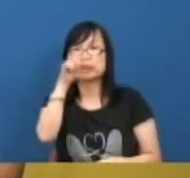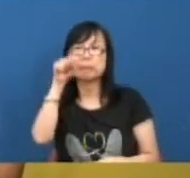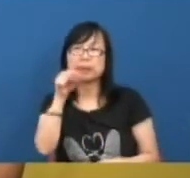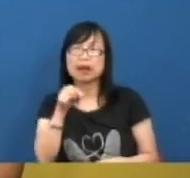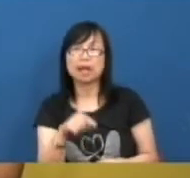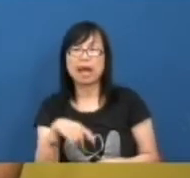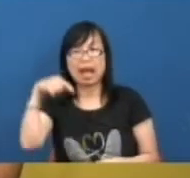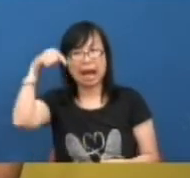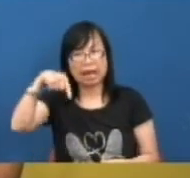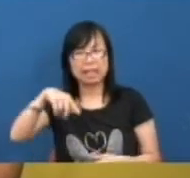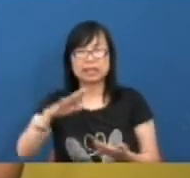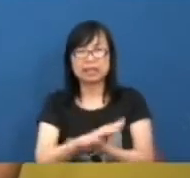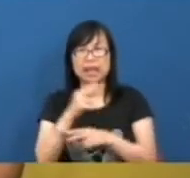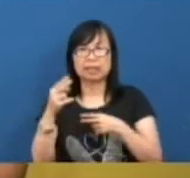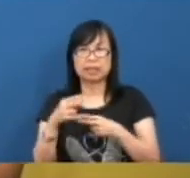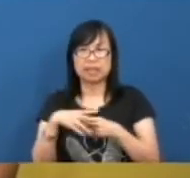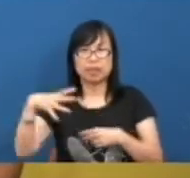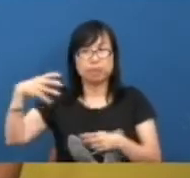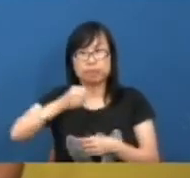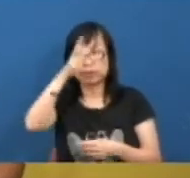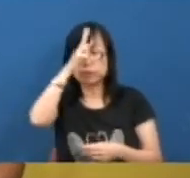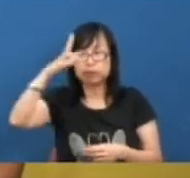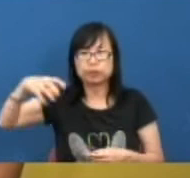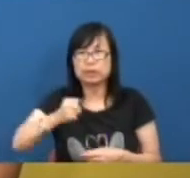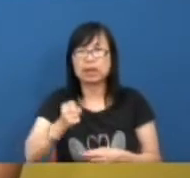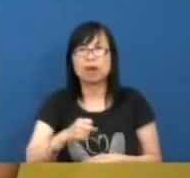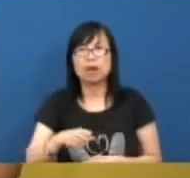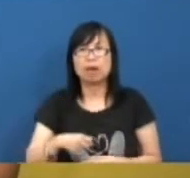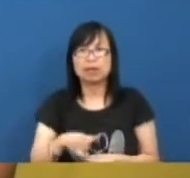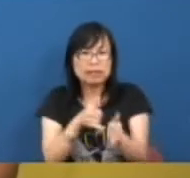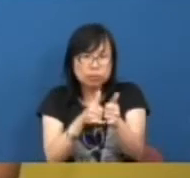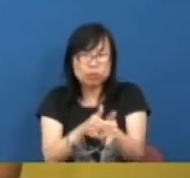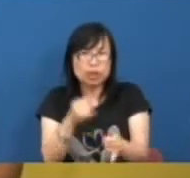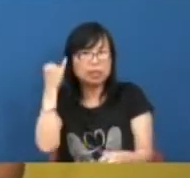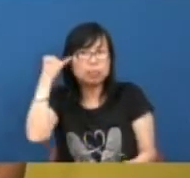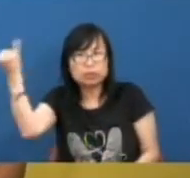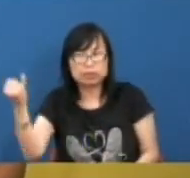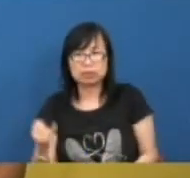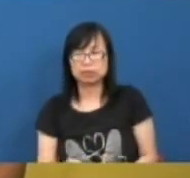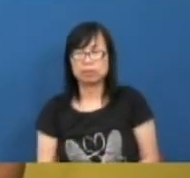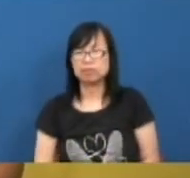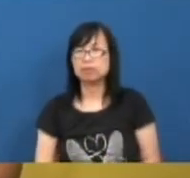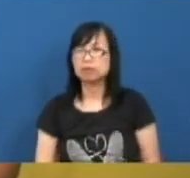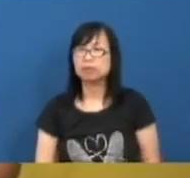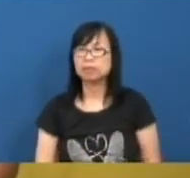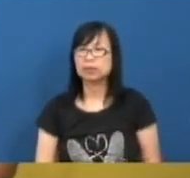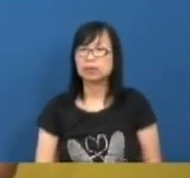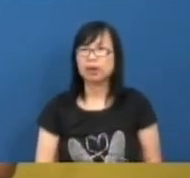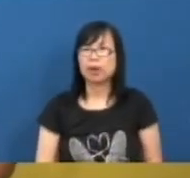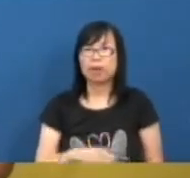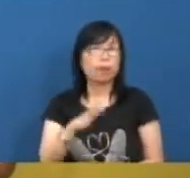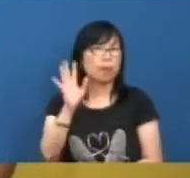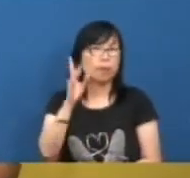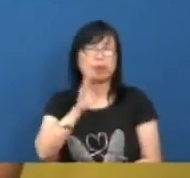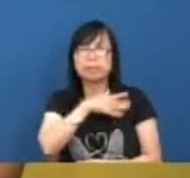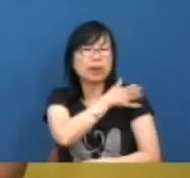特首會唔會係跟從翻呢個政策呢、啊、又唔知喎、 啊啊、 臨尾做一個咁嘅方案咁，但係不孤物論點